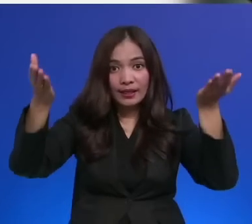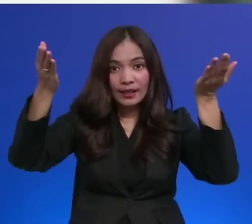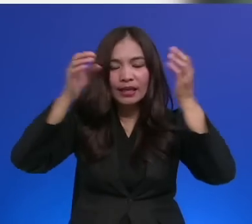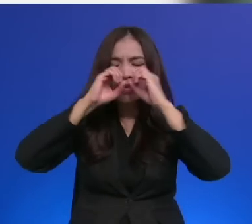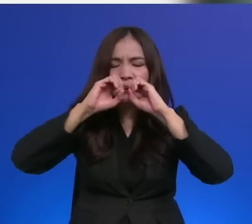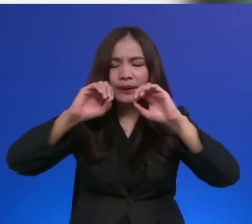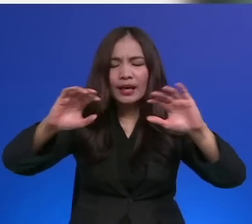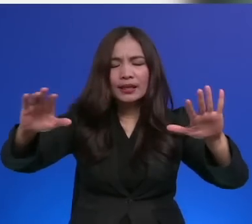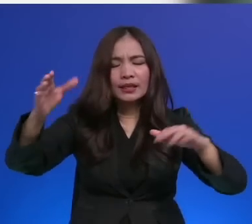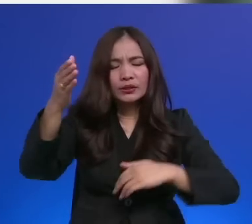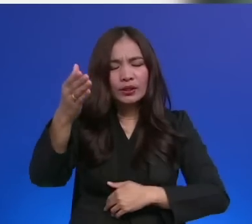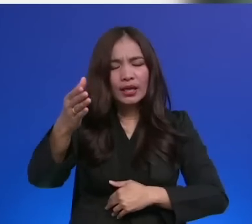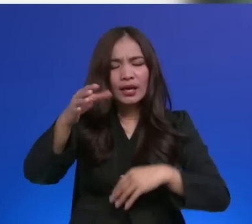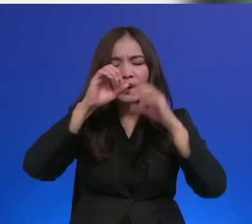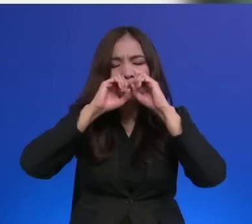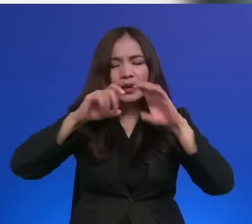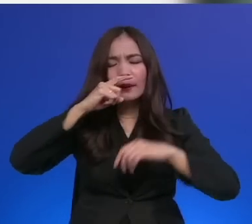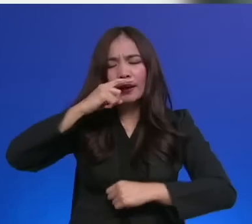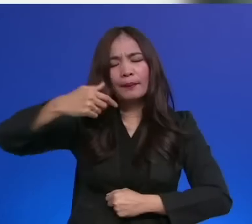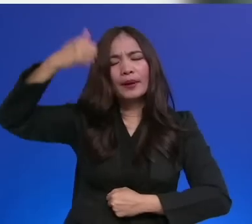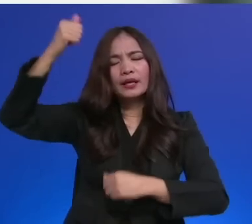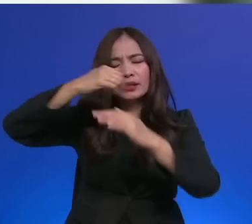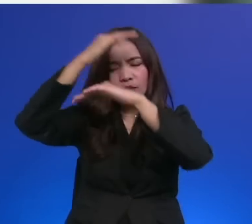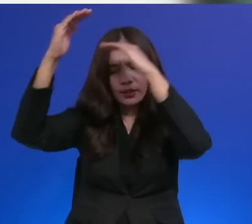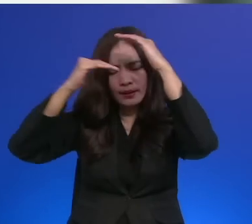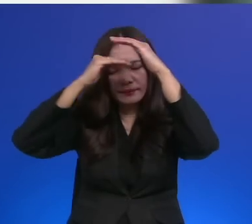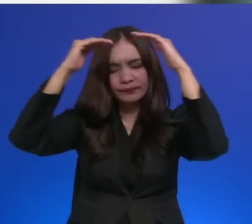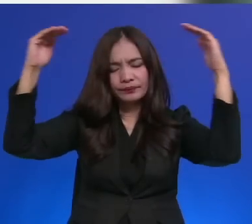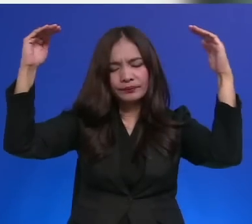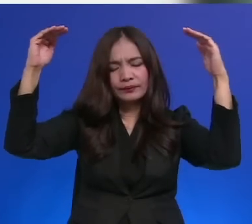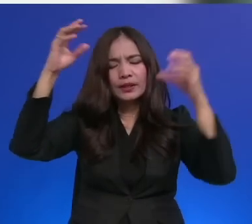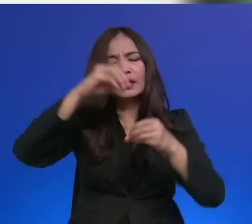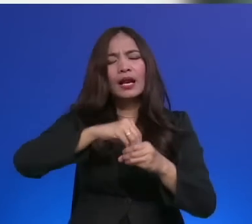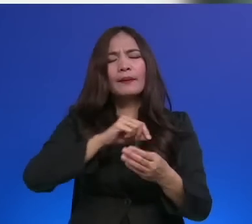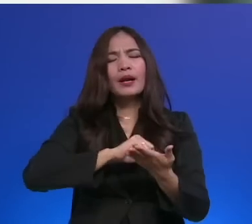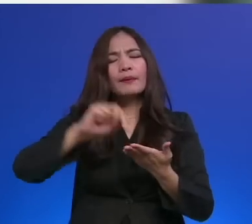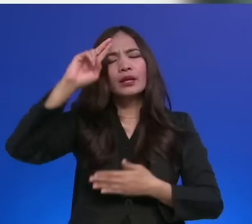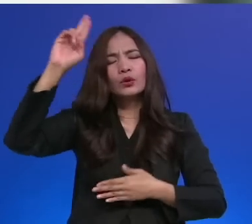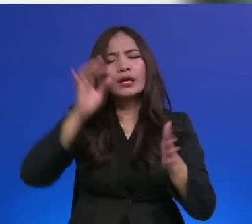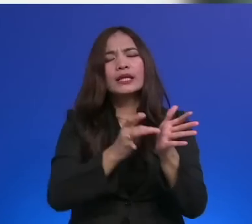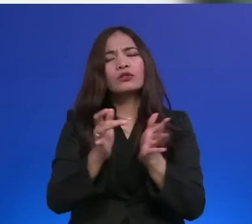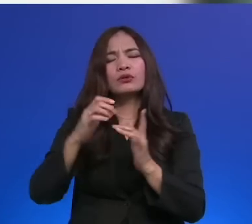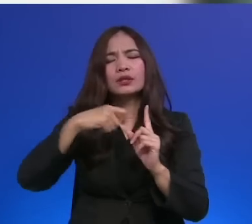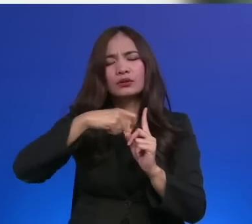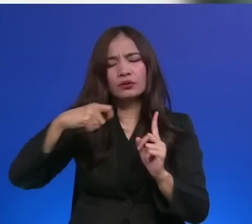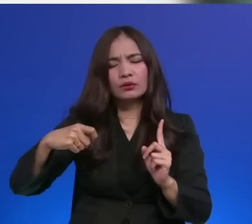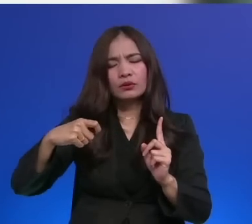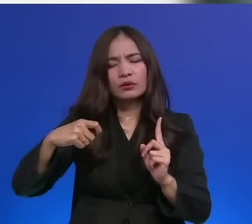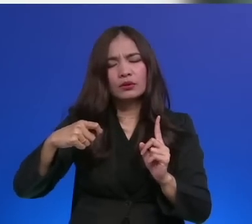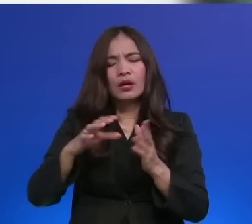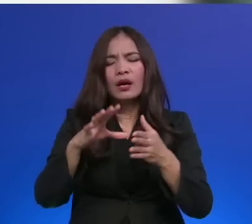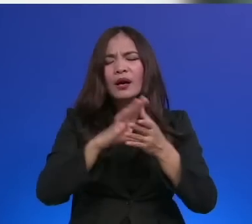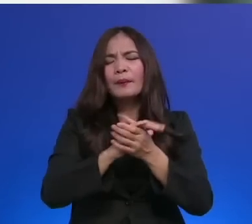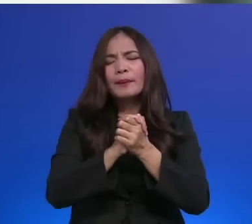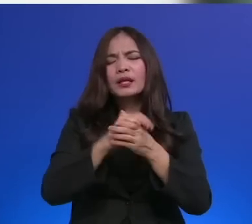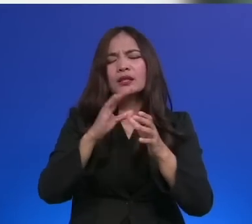Diberkatilah saudara dengan berkat dari Bapa di surga dan dalam nama Tuhan Yesus Kristus. Oleh persekutuan